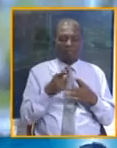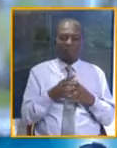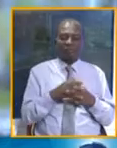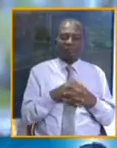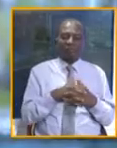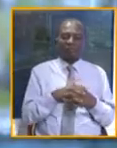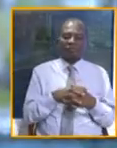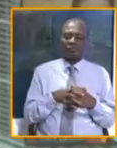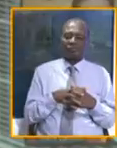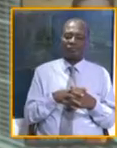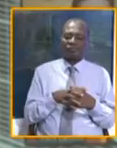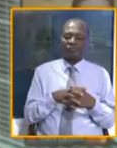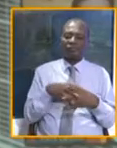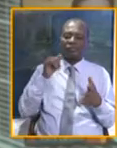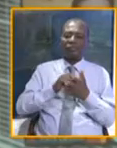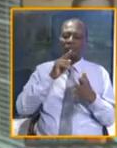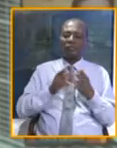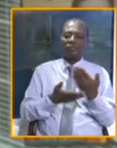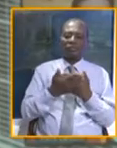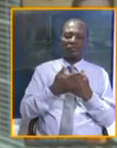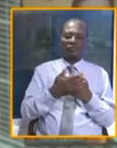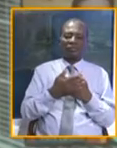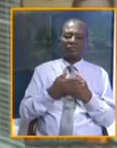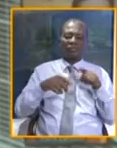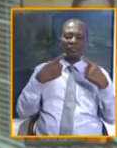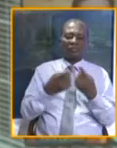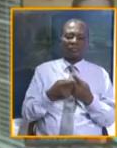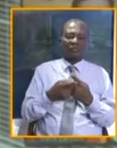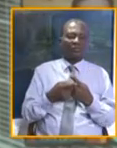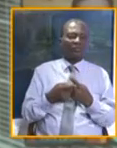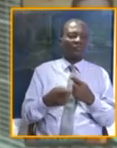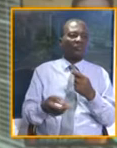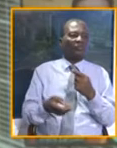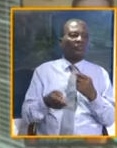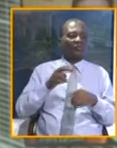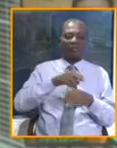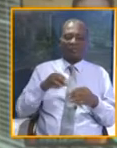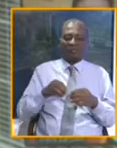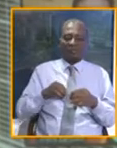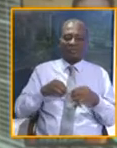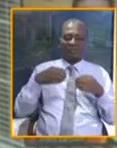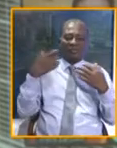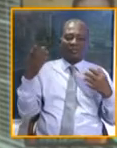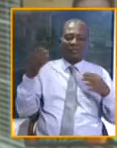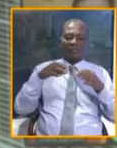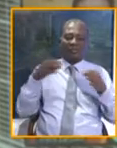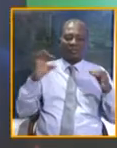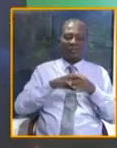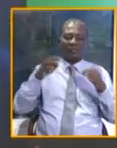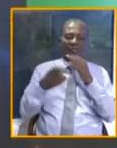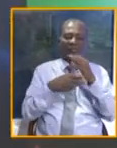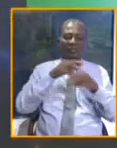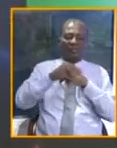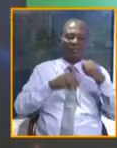Koné. C'est par l'Agence multilatérale de garantie des investissements, MIGA, filiale du groupe de la Banque mondiale,